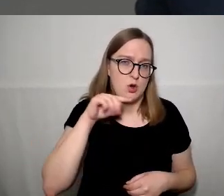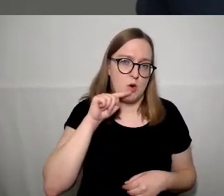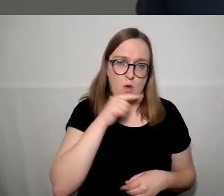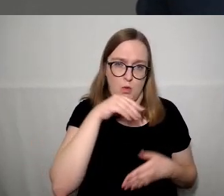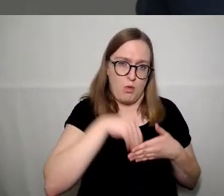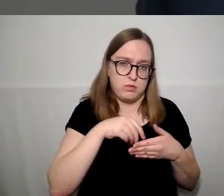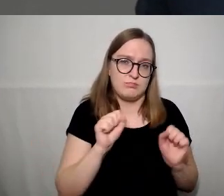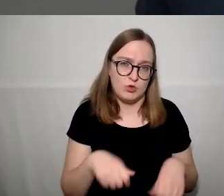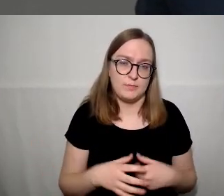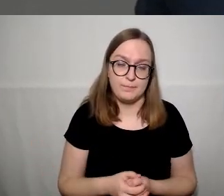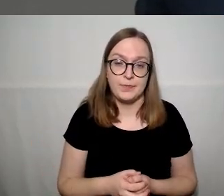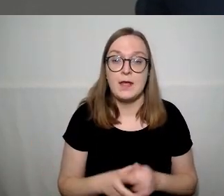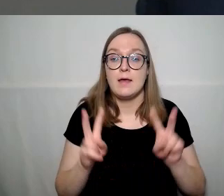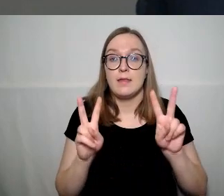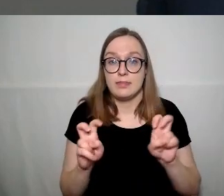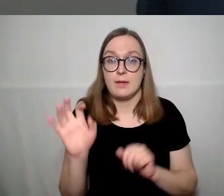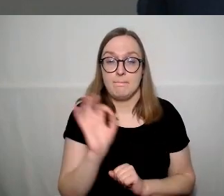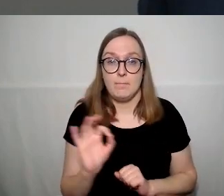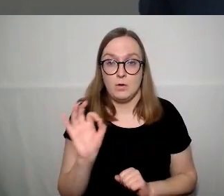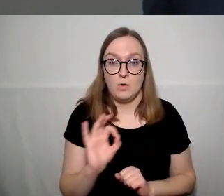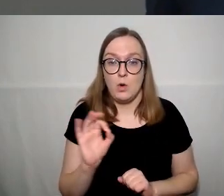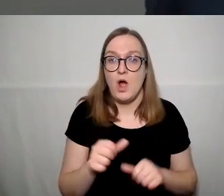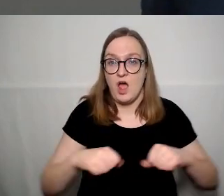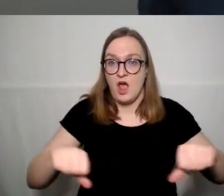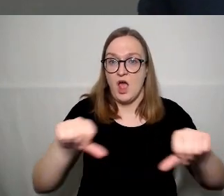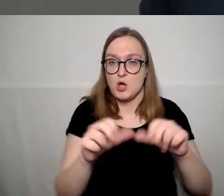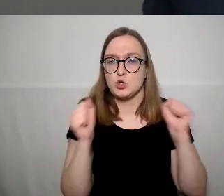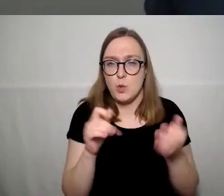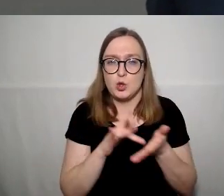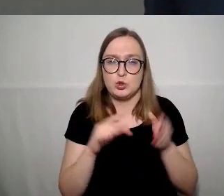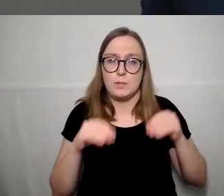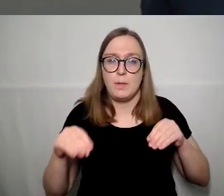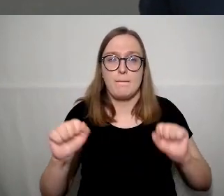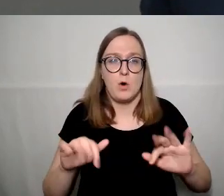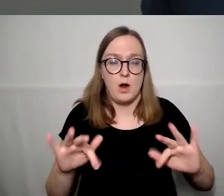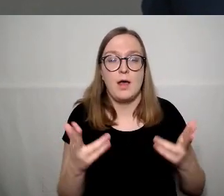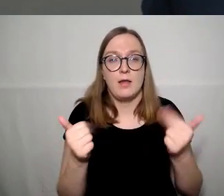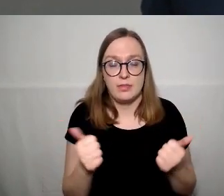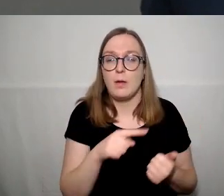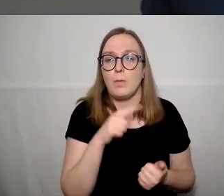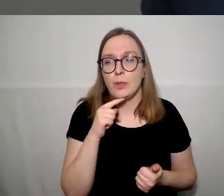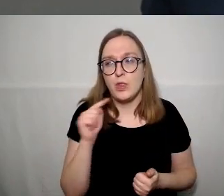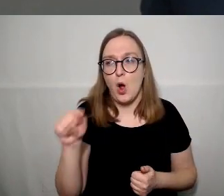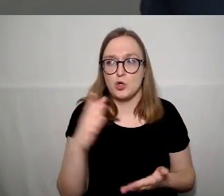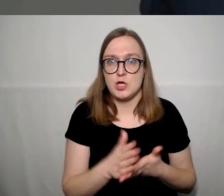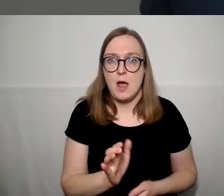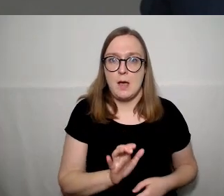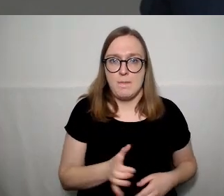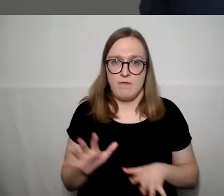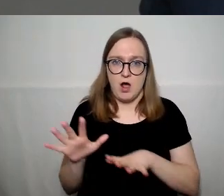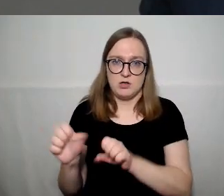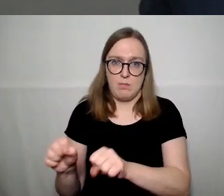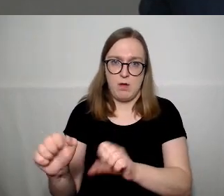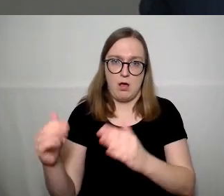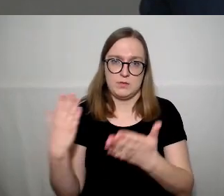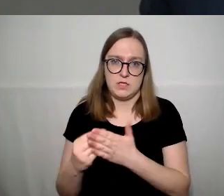lėšas. Kalbant apie ežerų įveiklinimą, tai taip, iš tikrųjų nemažai pakrančių yra pakliuvę į privačias rankas, ko galima buvo, ko